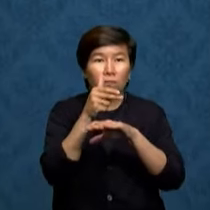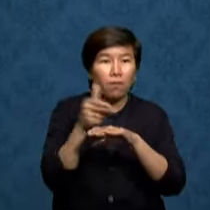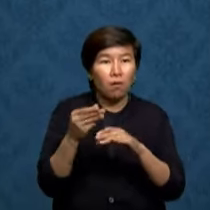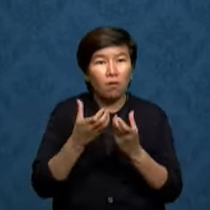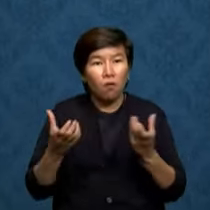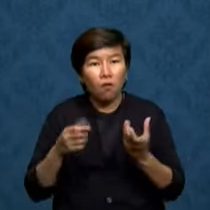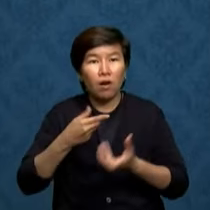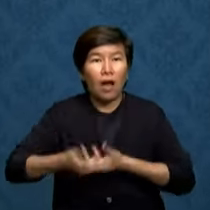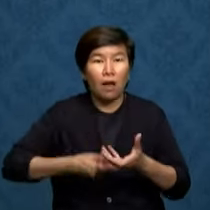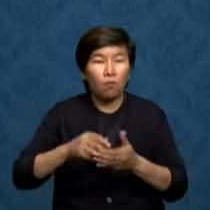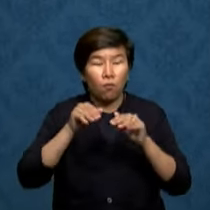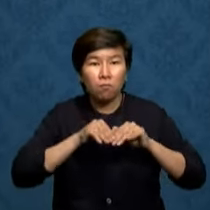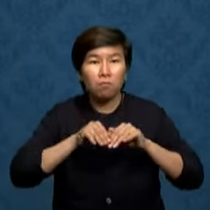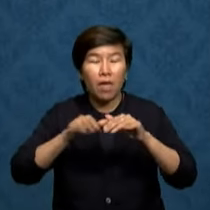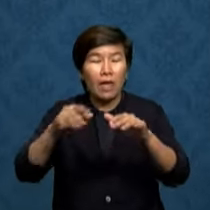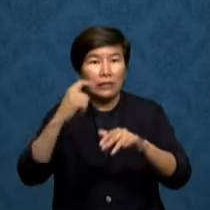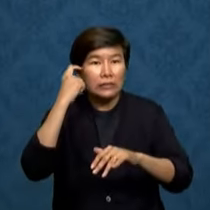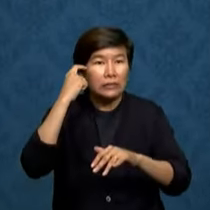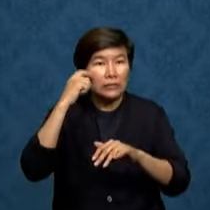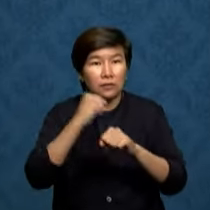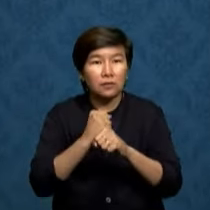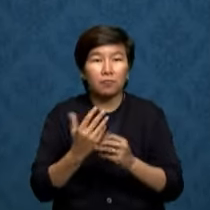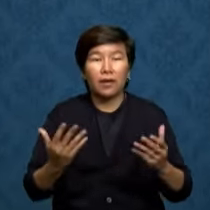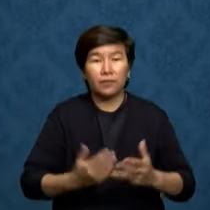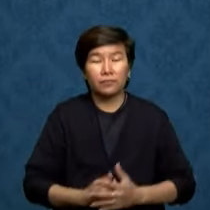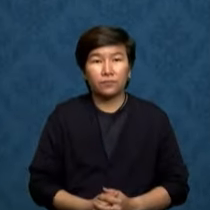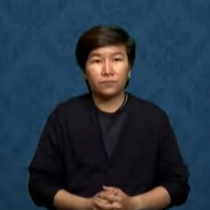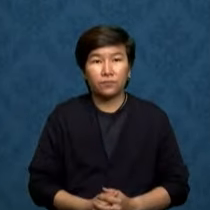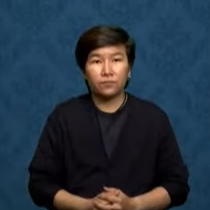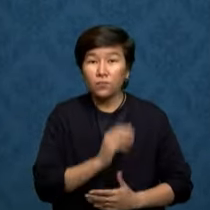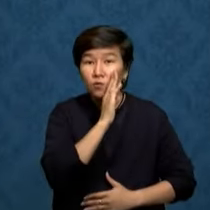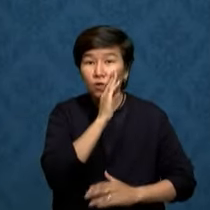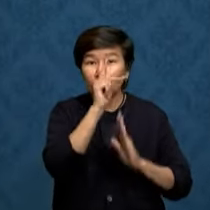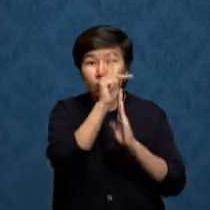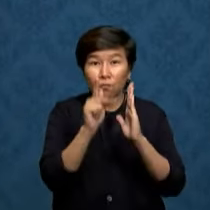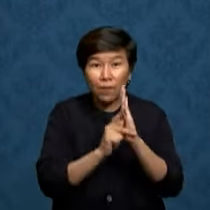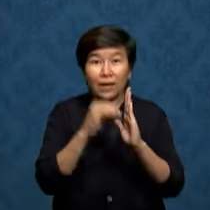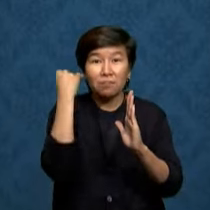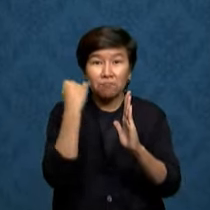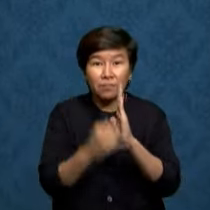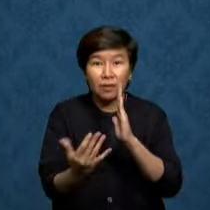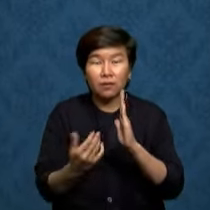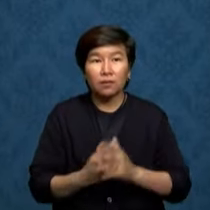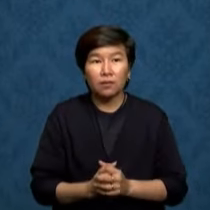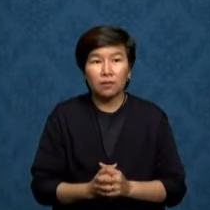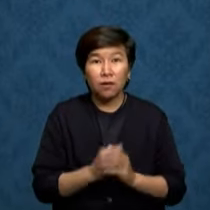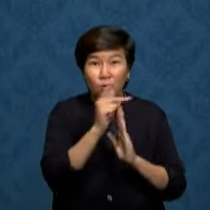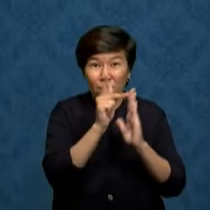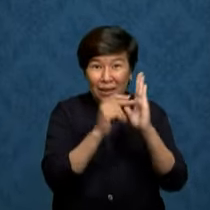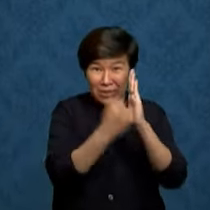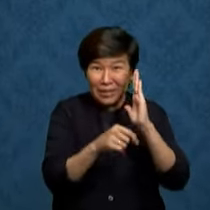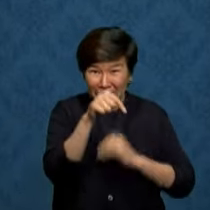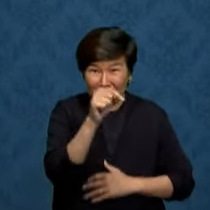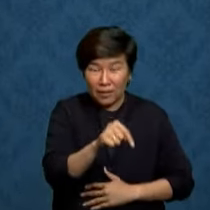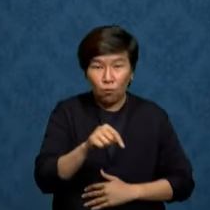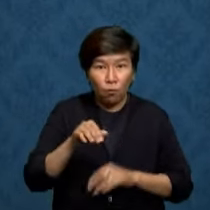ขึ้นเพราะวันนี้นะครับท่านประธานไปดูได้เลยขนาดมันผิดกฎหมายเนี่ยมันยังเกลื่อนเมือเลยนะครับเพราะฉะนั้นแล้วเนี่ยผม